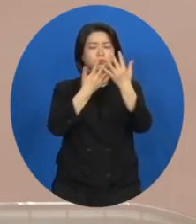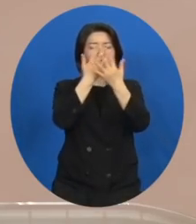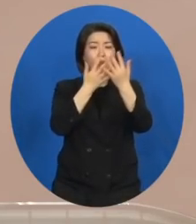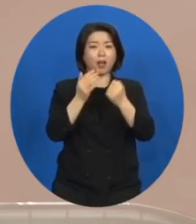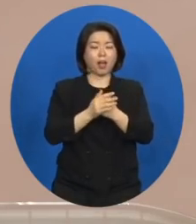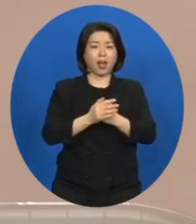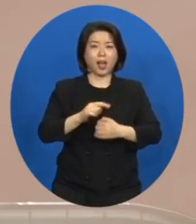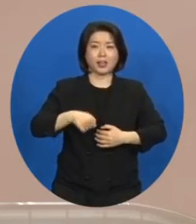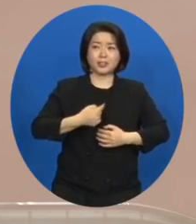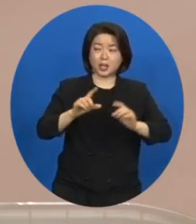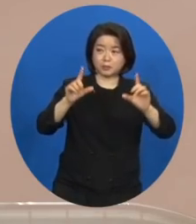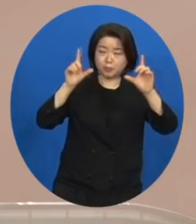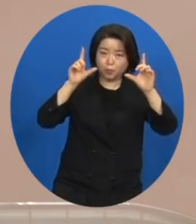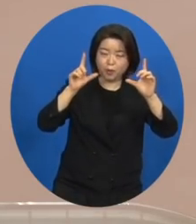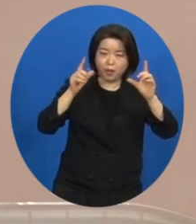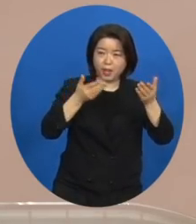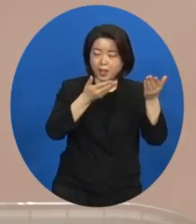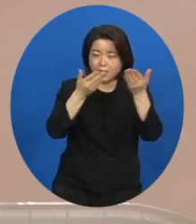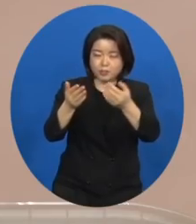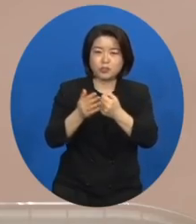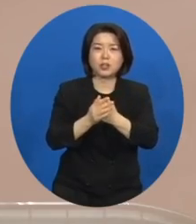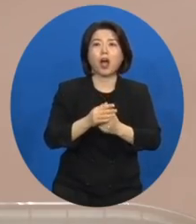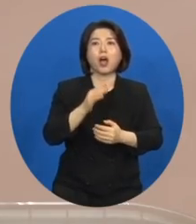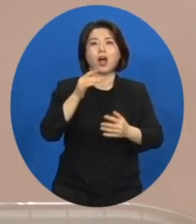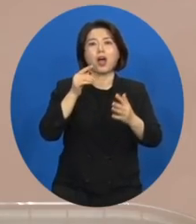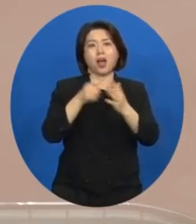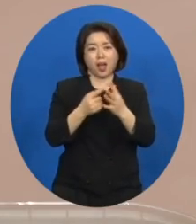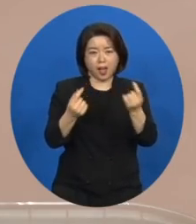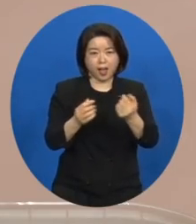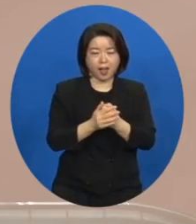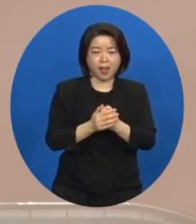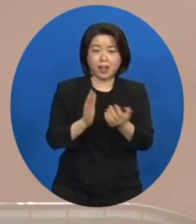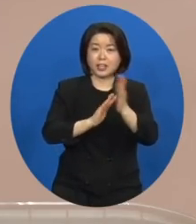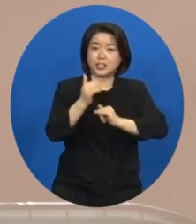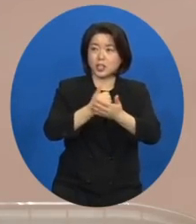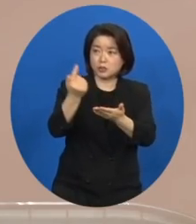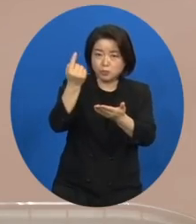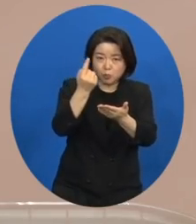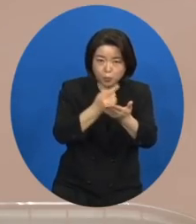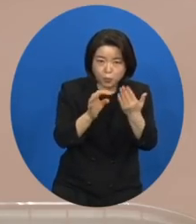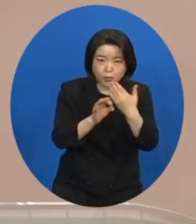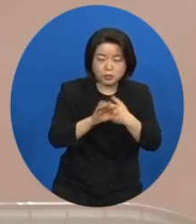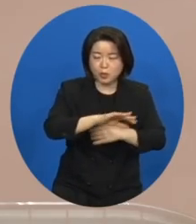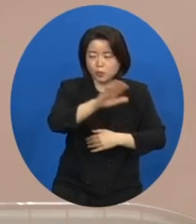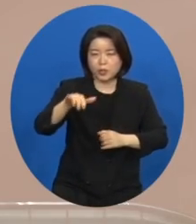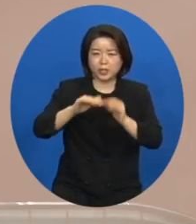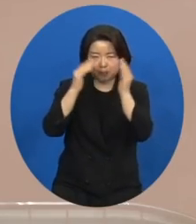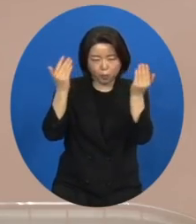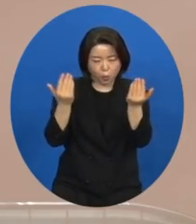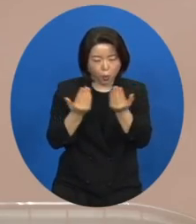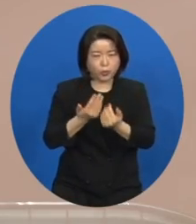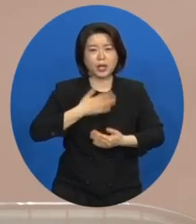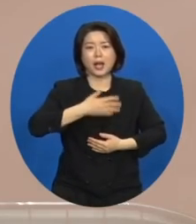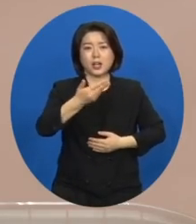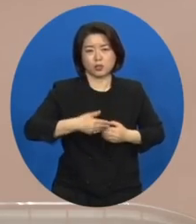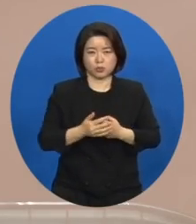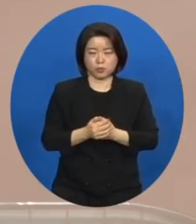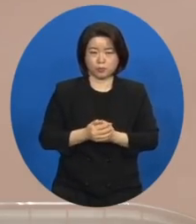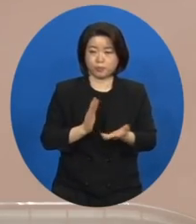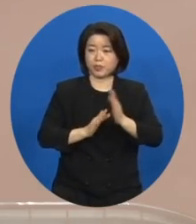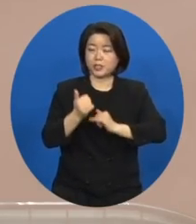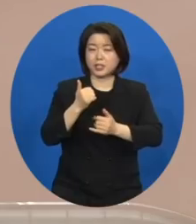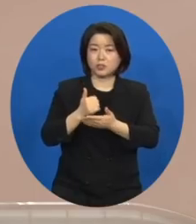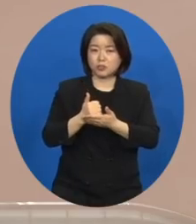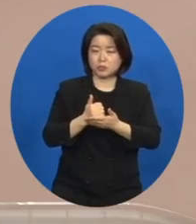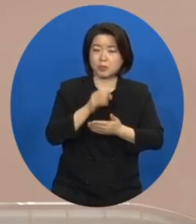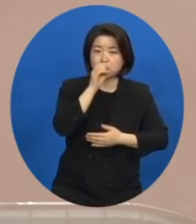정체를 드러내 니까 그제서야 알게 되죠 26절에 그가 오시면 우리에게 모든 것을 알려 주실겁니다 예수께서 말씀하셨다 너에게 말하고